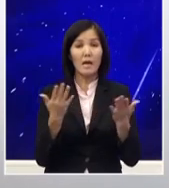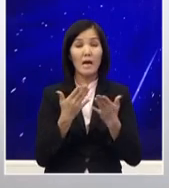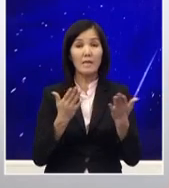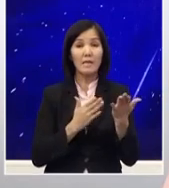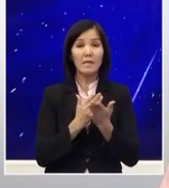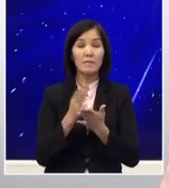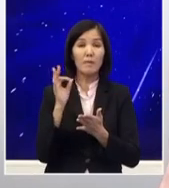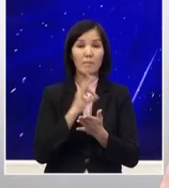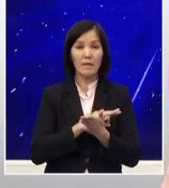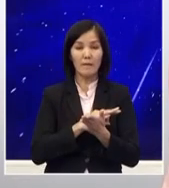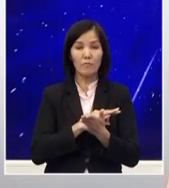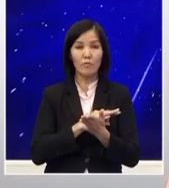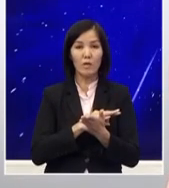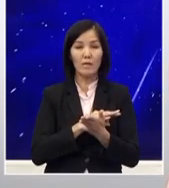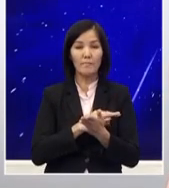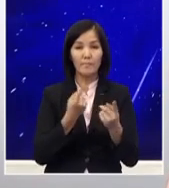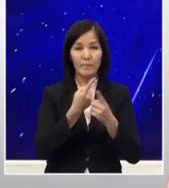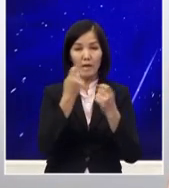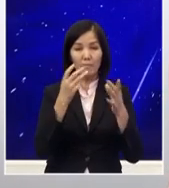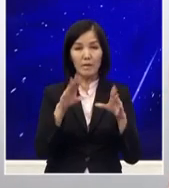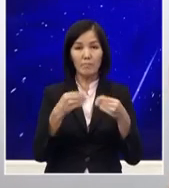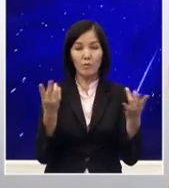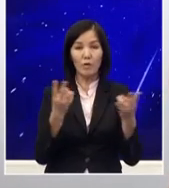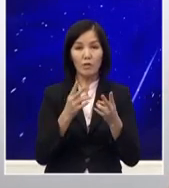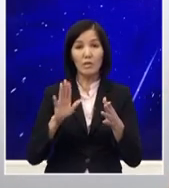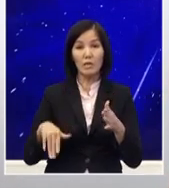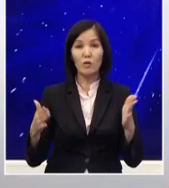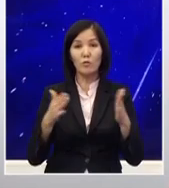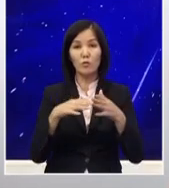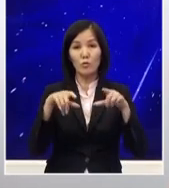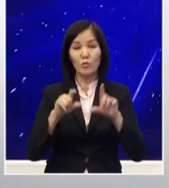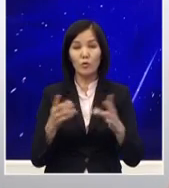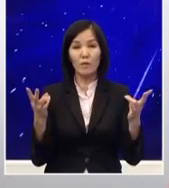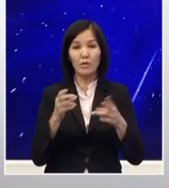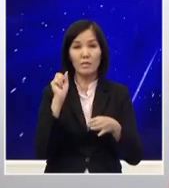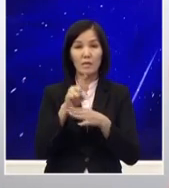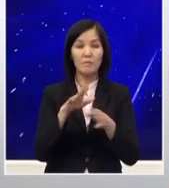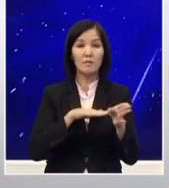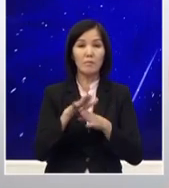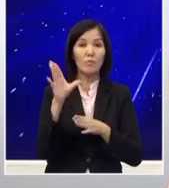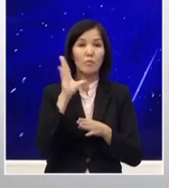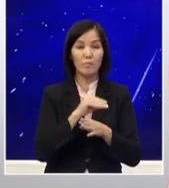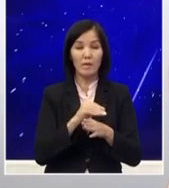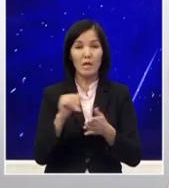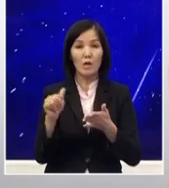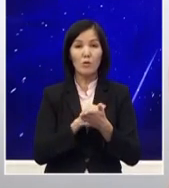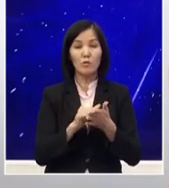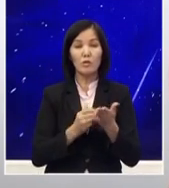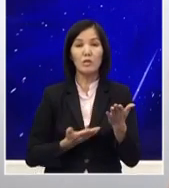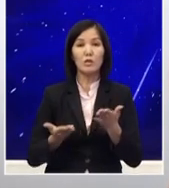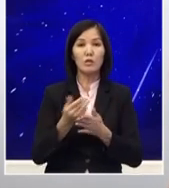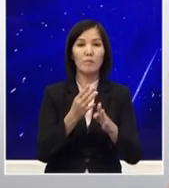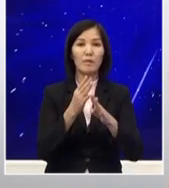қызметті пайдаланатының туралы ақпарат беруің қажет. Кейін үйде отырып, қажетіңе тапсырыс бересің. Құжаттарды жинап, кезекке